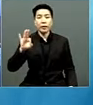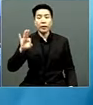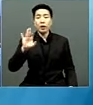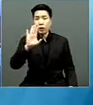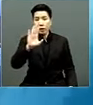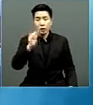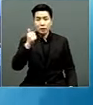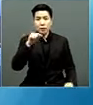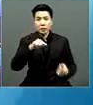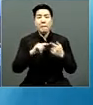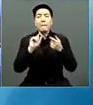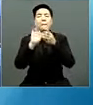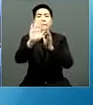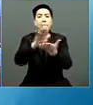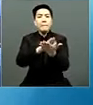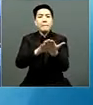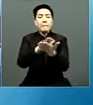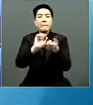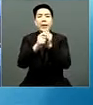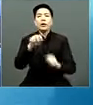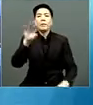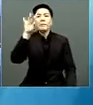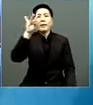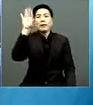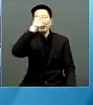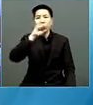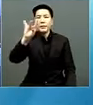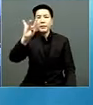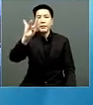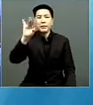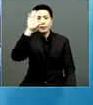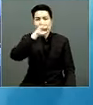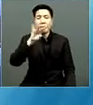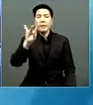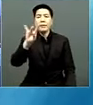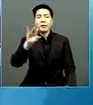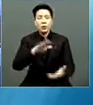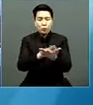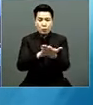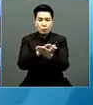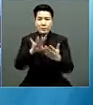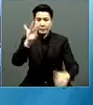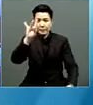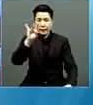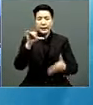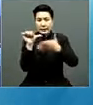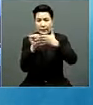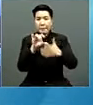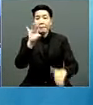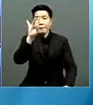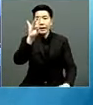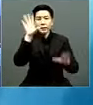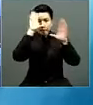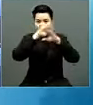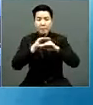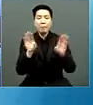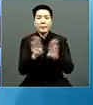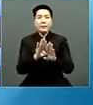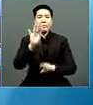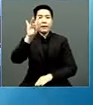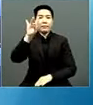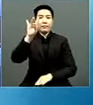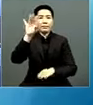อนนี้ปรับเปลี่ยนมาเป็น2ทุ่มนะครับน่าจะเป็น2ทุ่มตอนท้ายของการประชุมนะครับขออนุญาตได้แก้ไขตรงนี้เพ